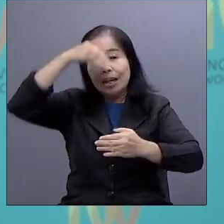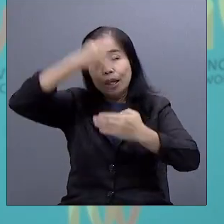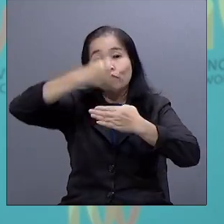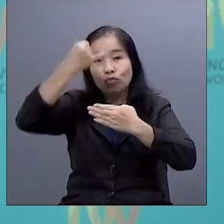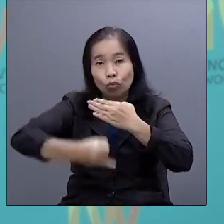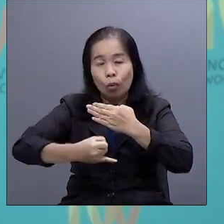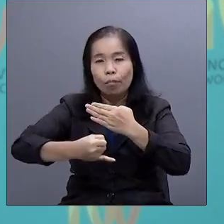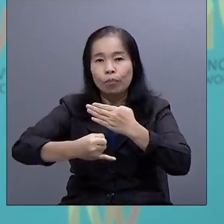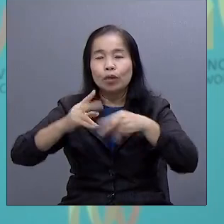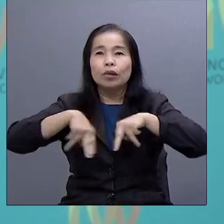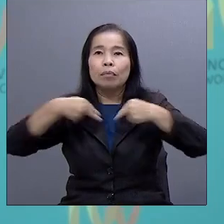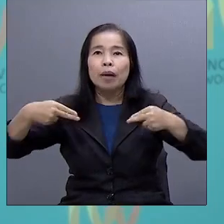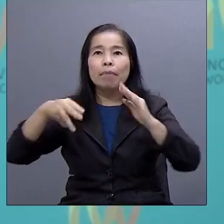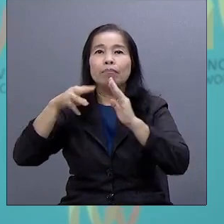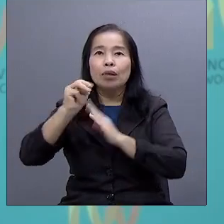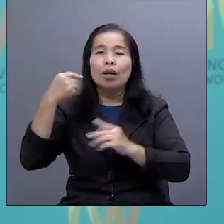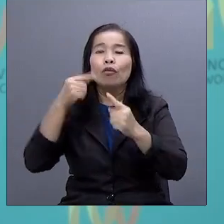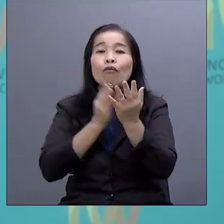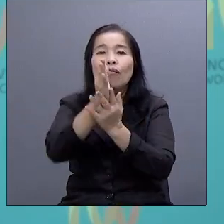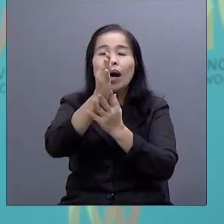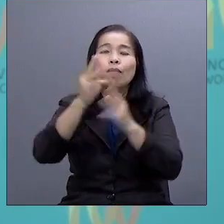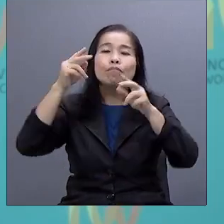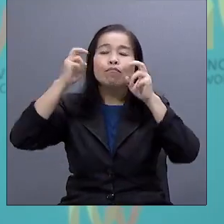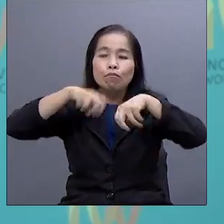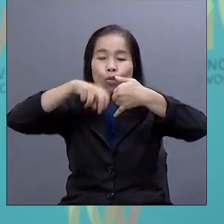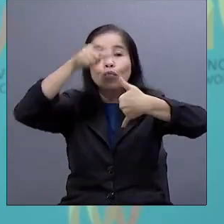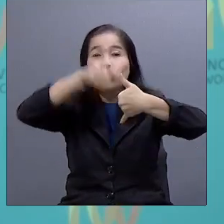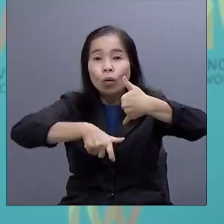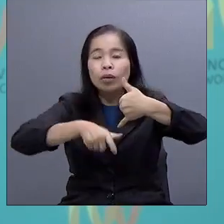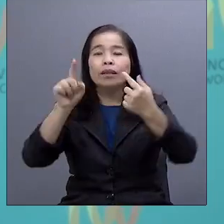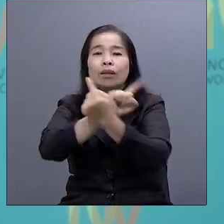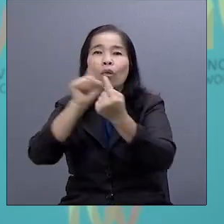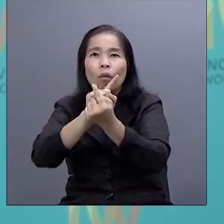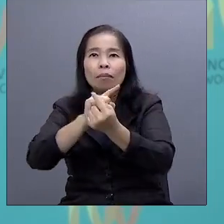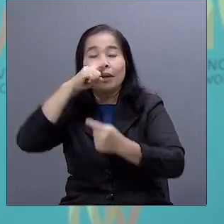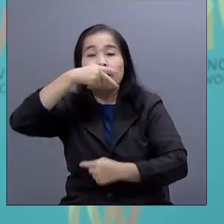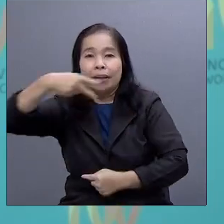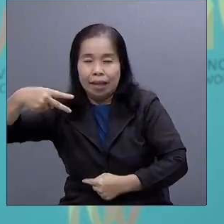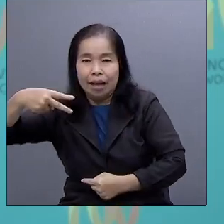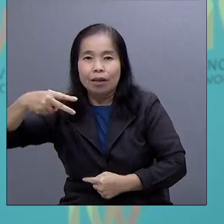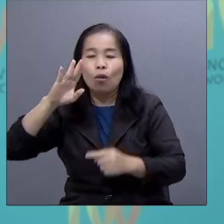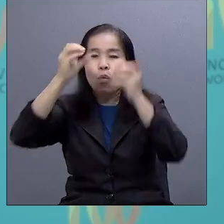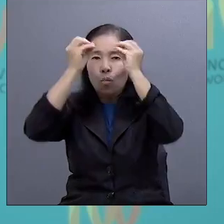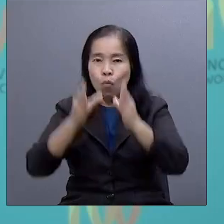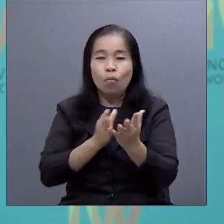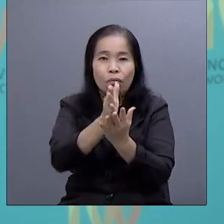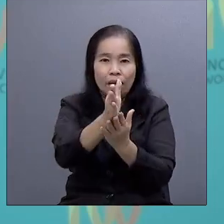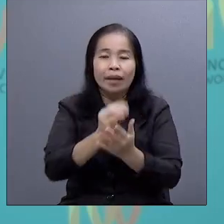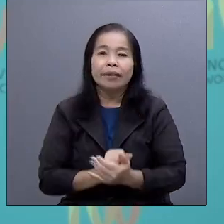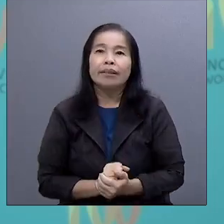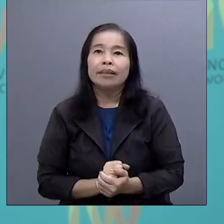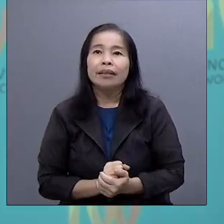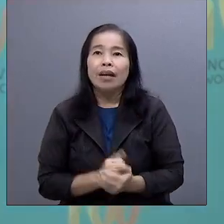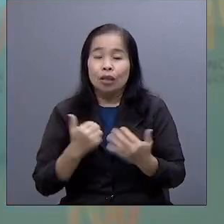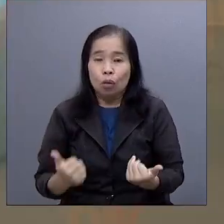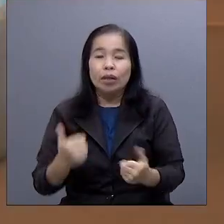ราชพัศเผ็บุรีคณะมนุษยสาต์และสังคมสาสาขาวิชาพาษาไทย หลกสุข คารุษาบันดิปัจจุ